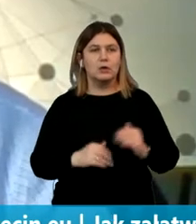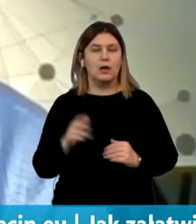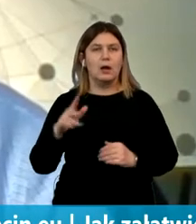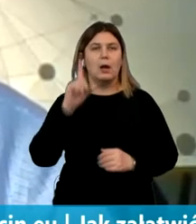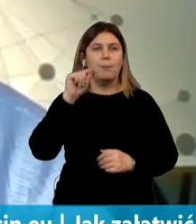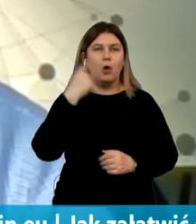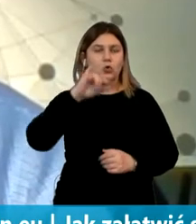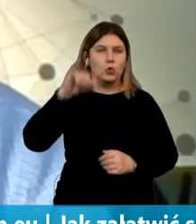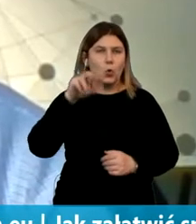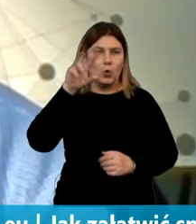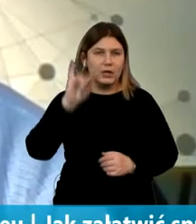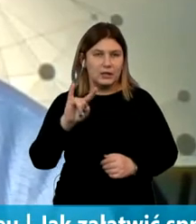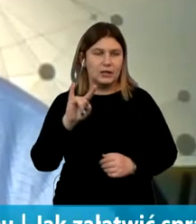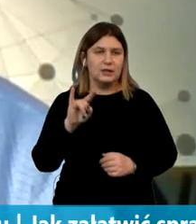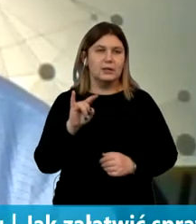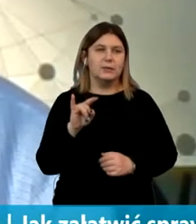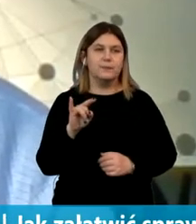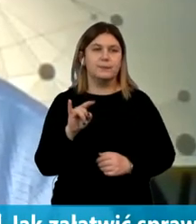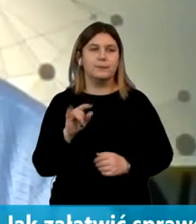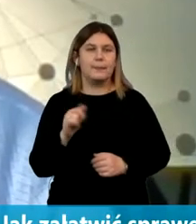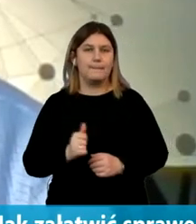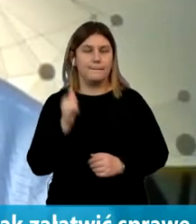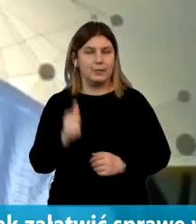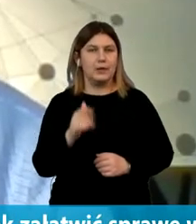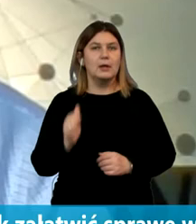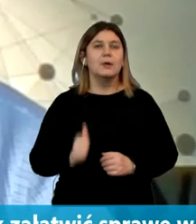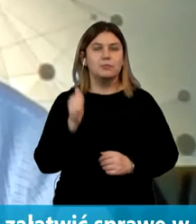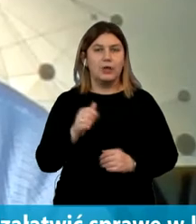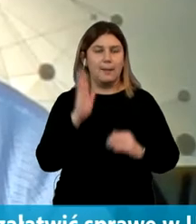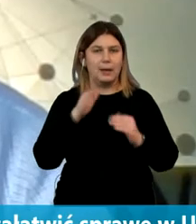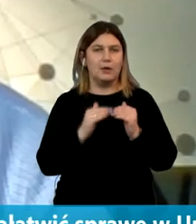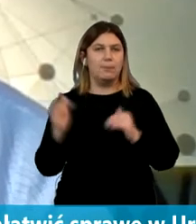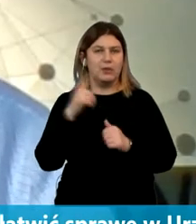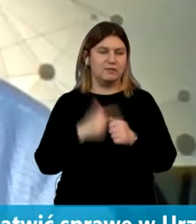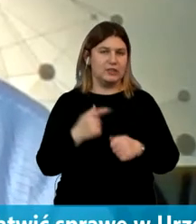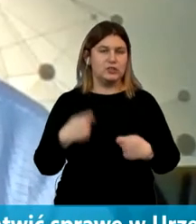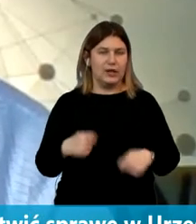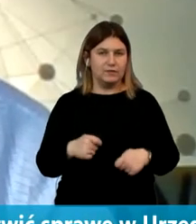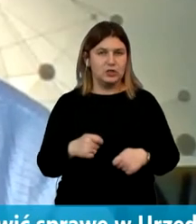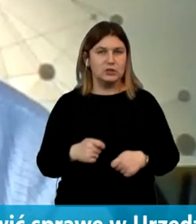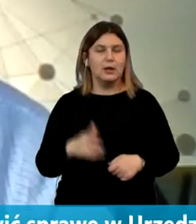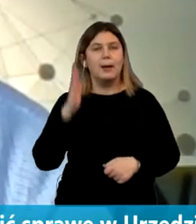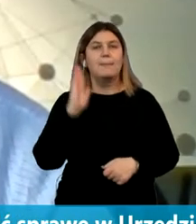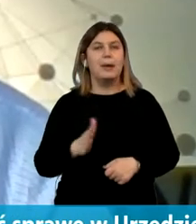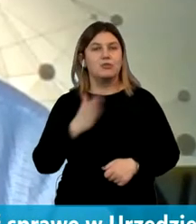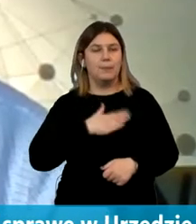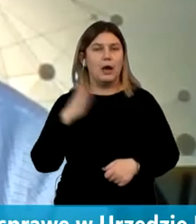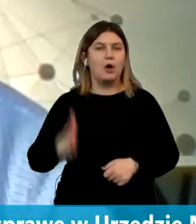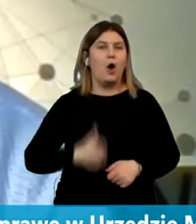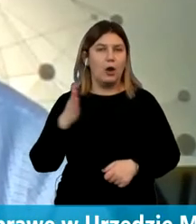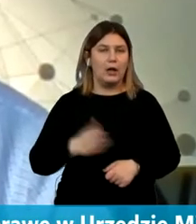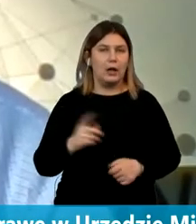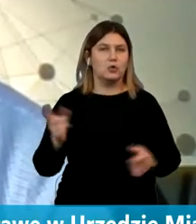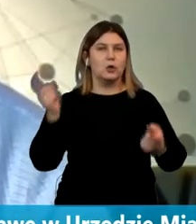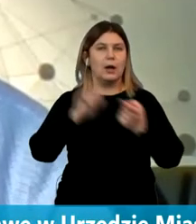Podjuchach, więc tych przystanków będzie ponad 20 w Szczecinie. I będziemy mieli kolej metropolitalną, która